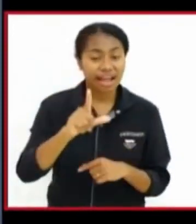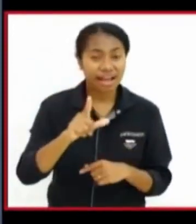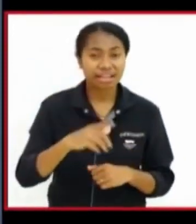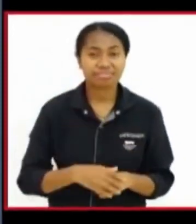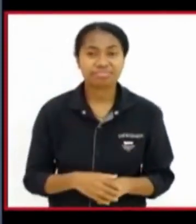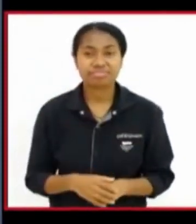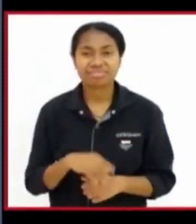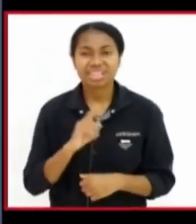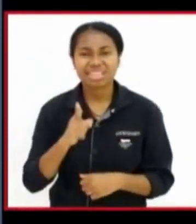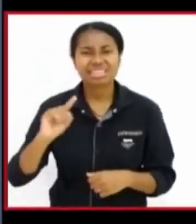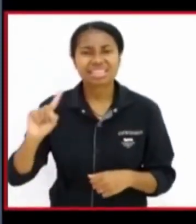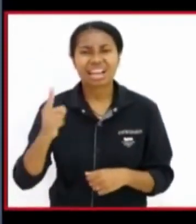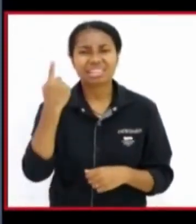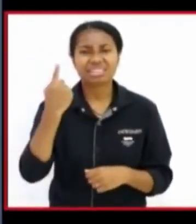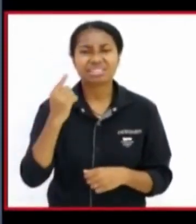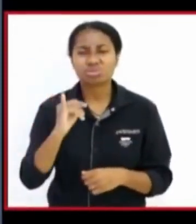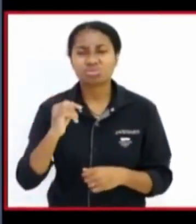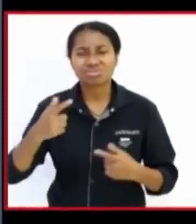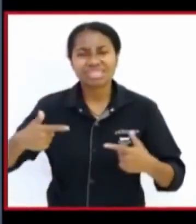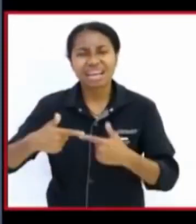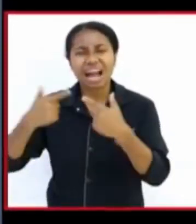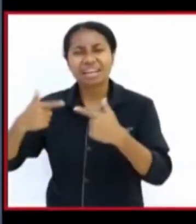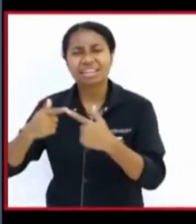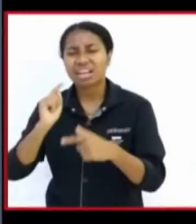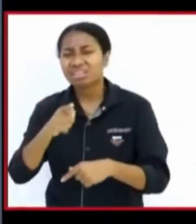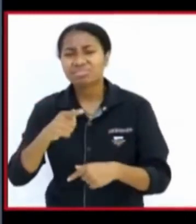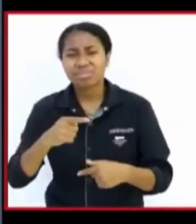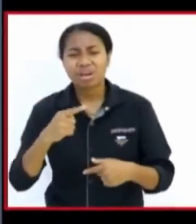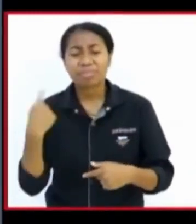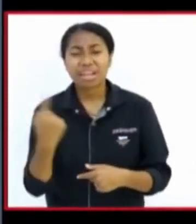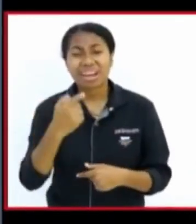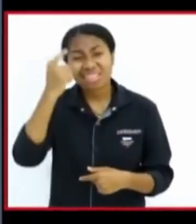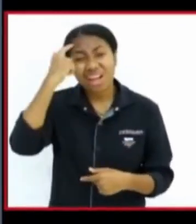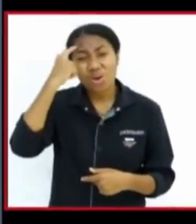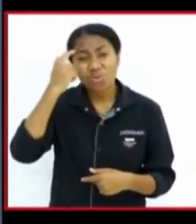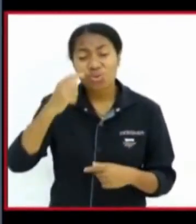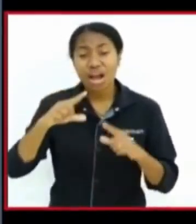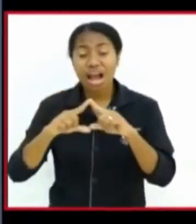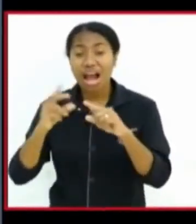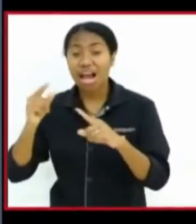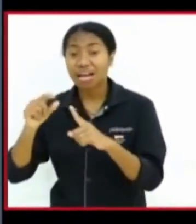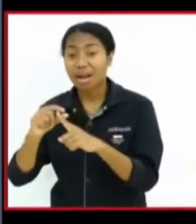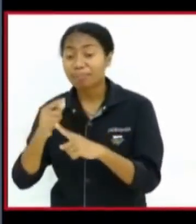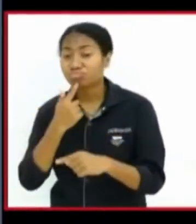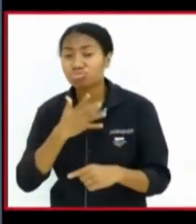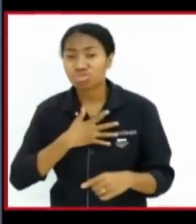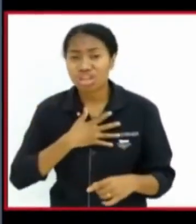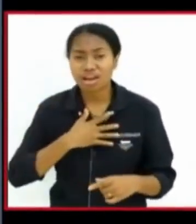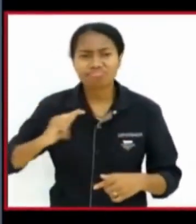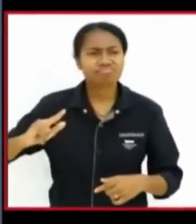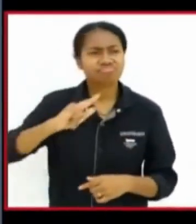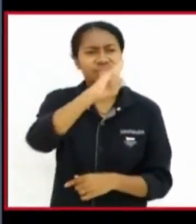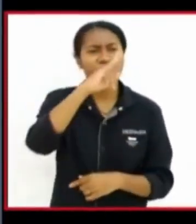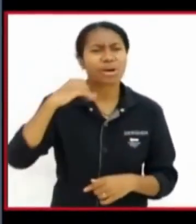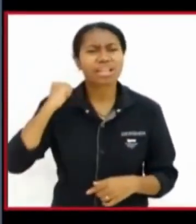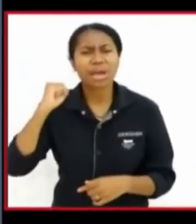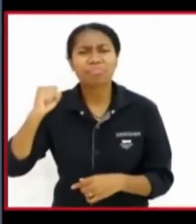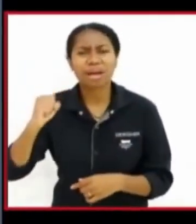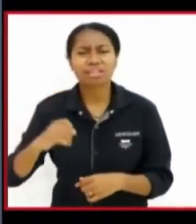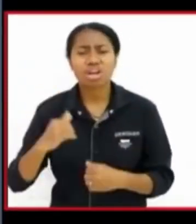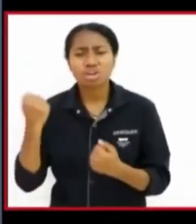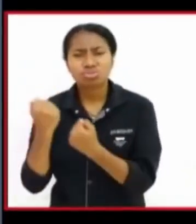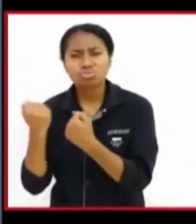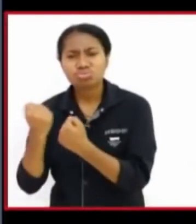ini sekali lagi serangan pintar mengapa karena mereka tahu negara Arab punya kekuatan pesawat tempur yang hebat dari dukungan